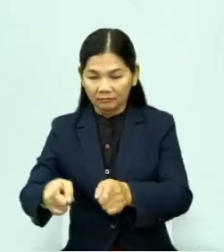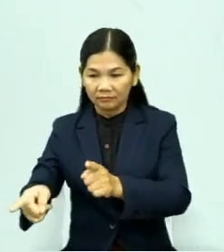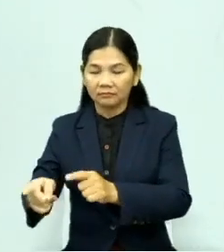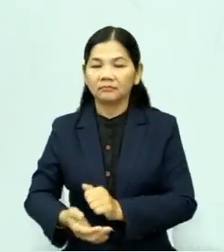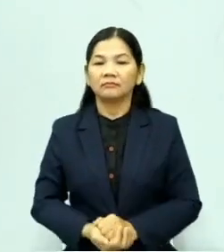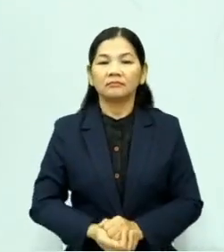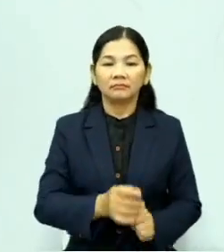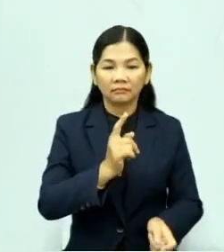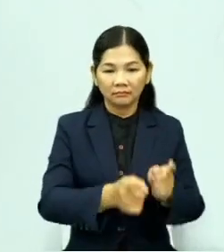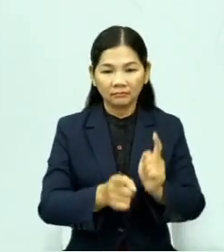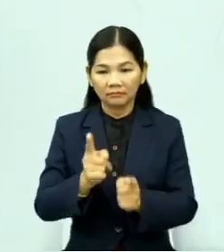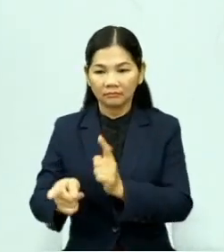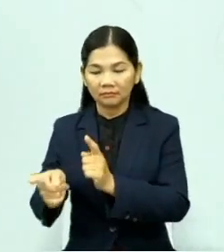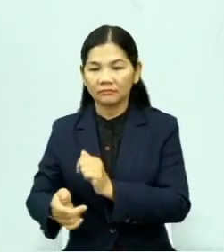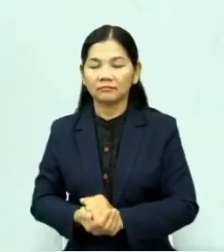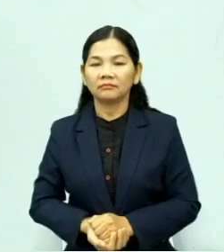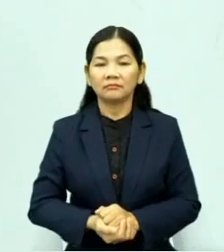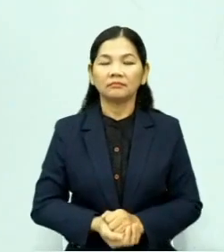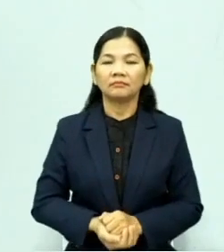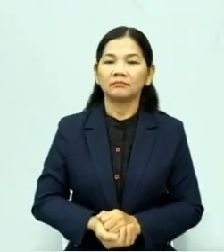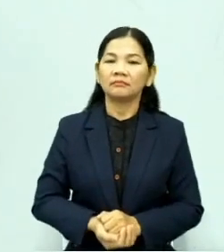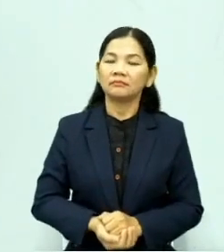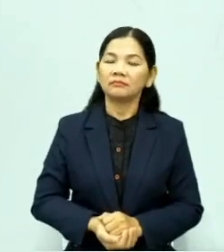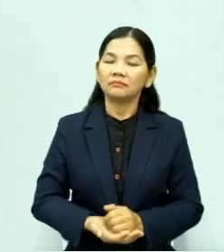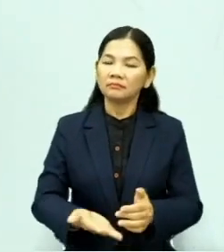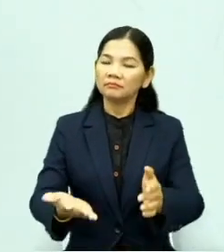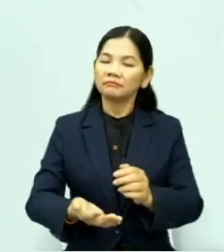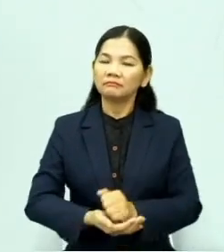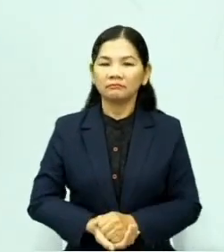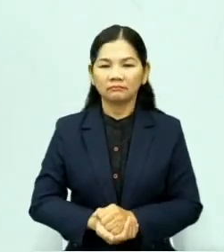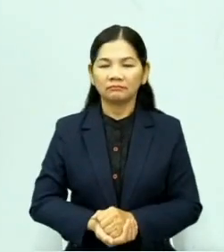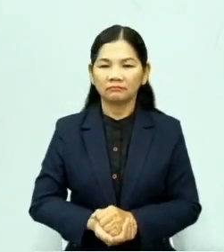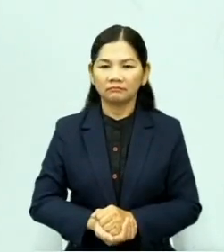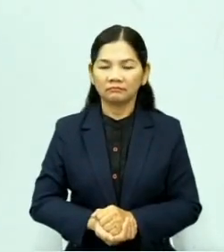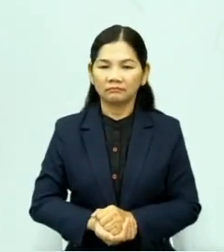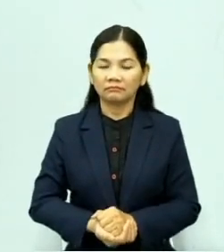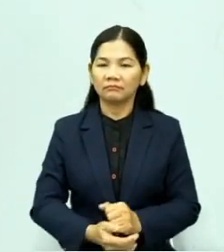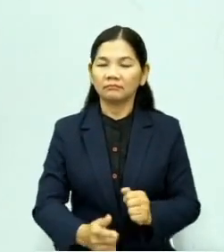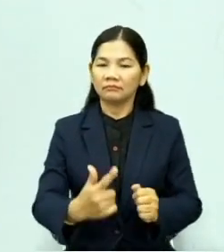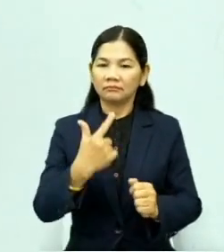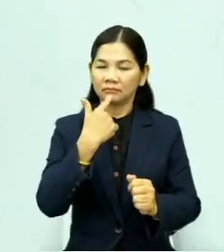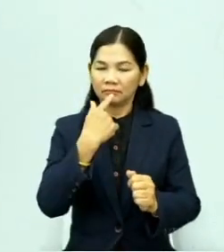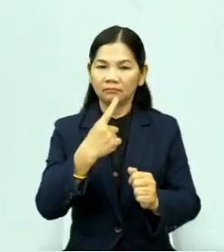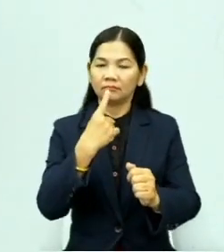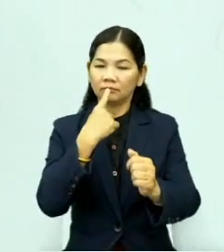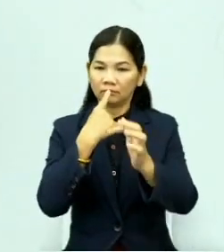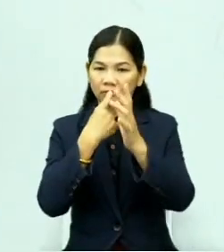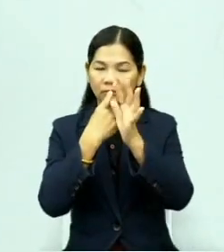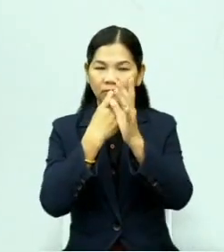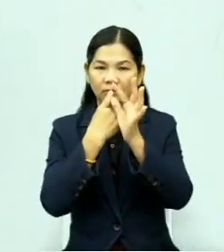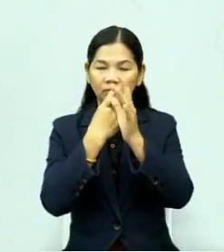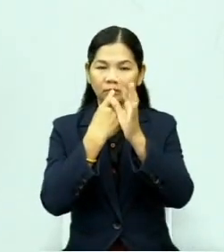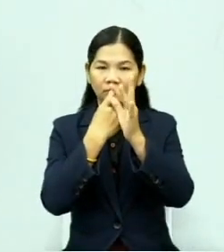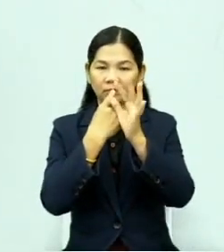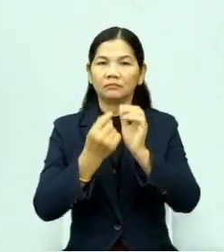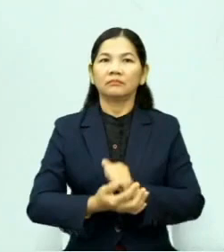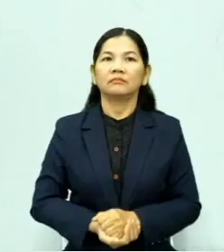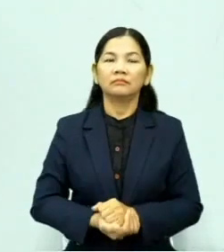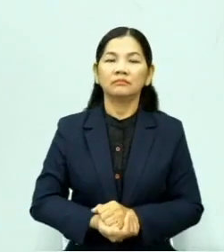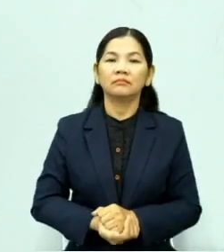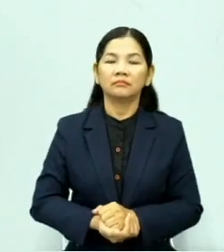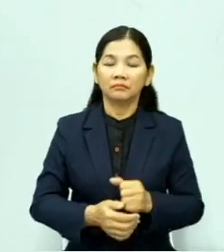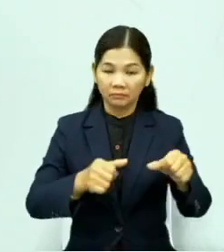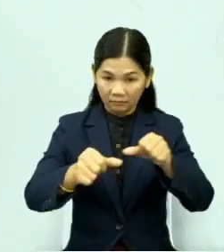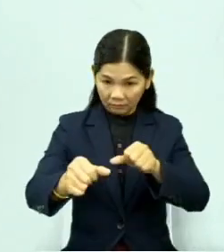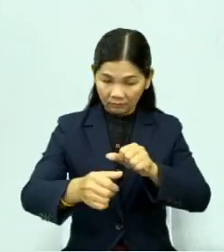lại bạp nha cừu chà Mánh cơm nó con á, ấy tiết con Chà, sổ lây nó con á Chà, sổ lây Chà, miền ở